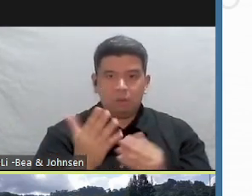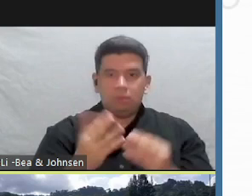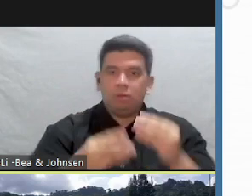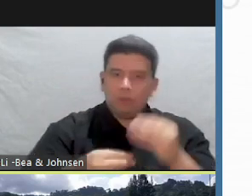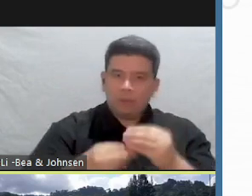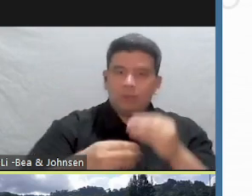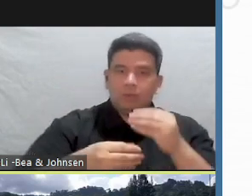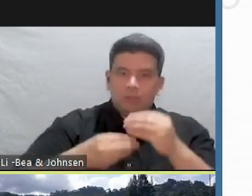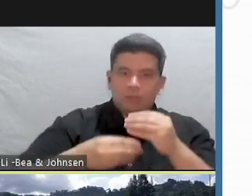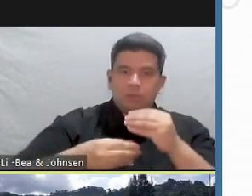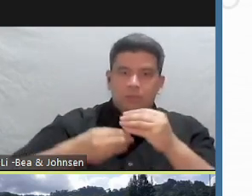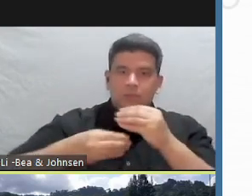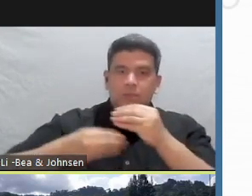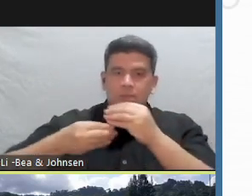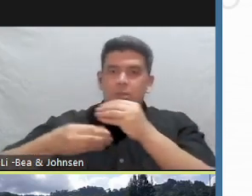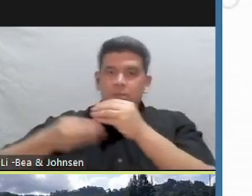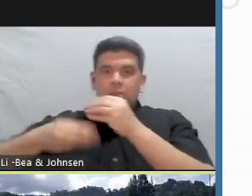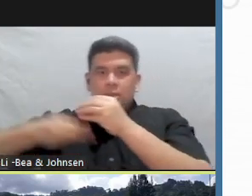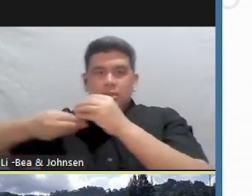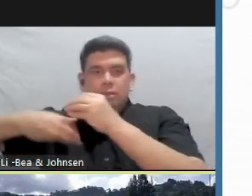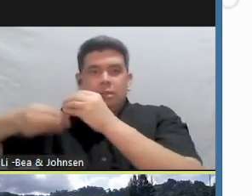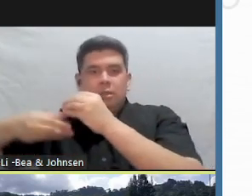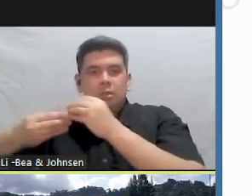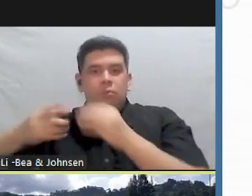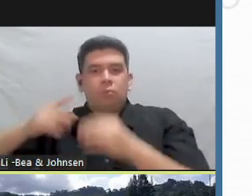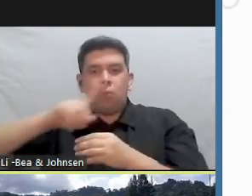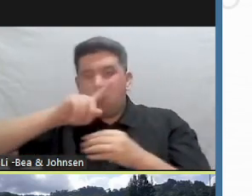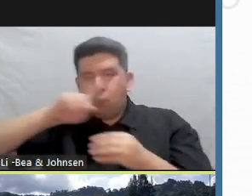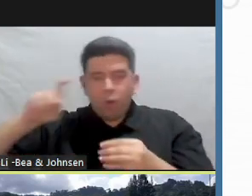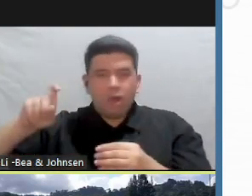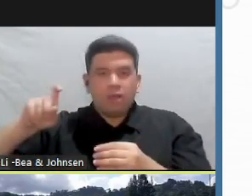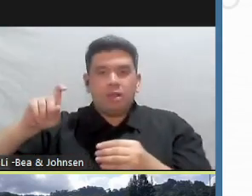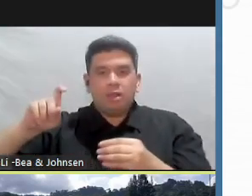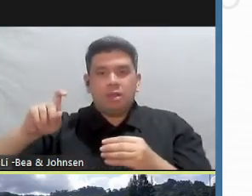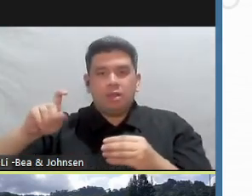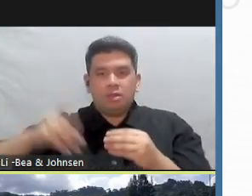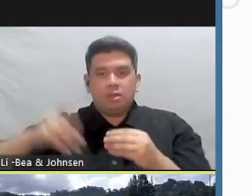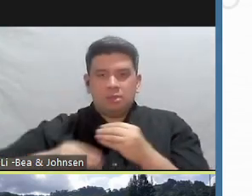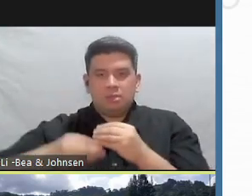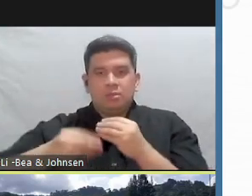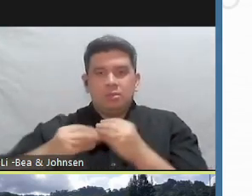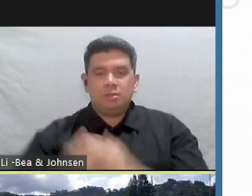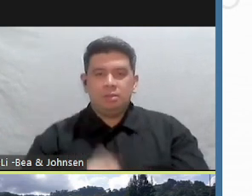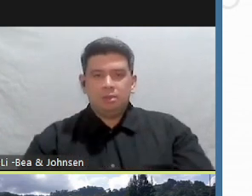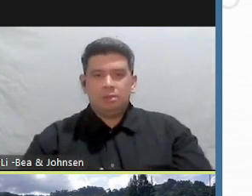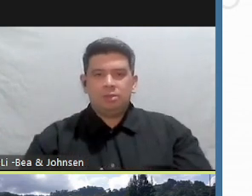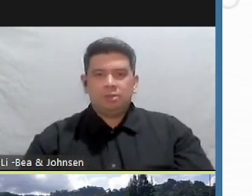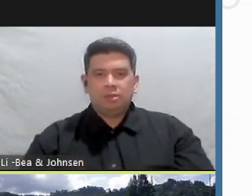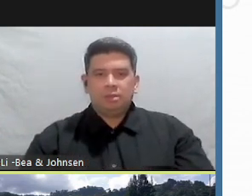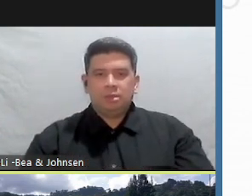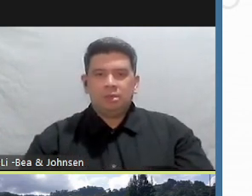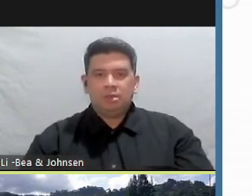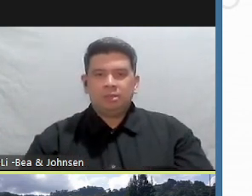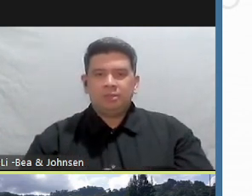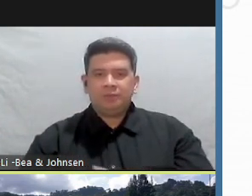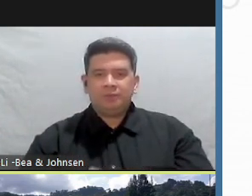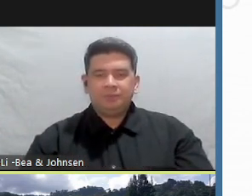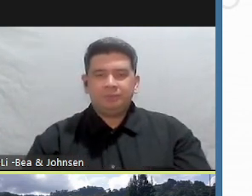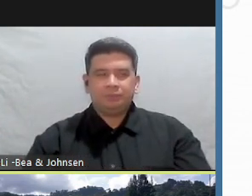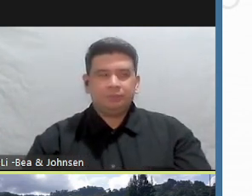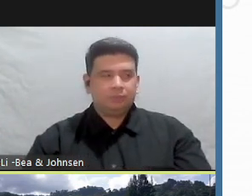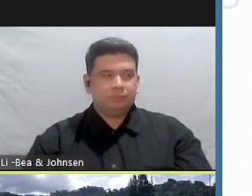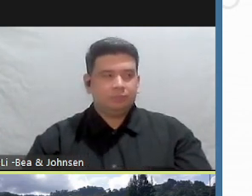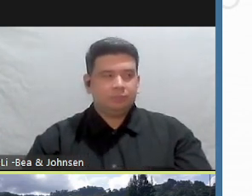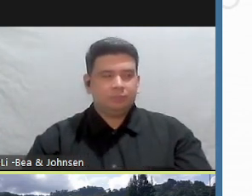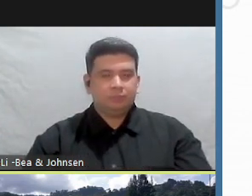ano, 100 more ang mga lingwahe na meron ng form minima. Kaya dapat ituloy nila ito,